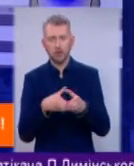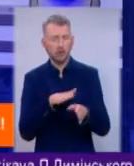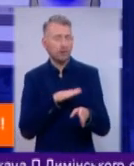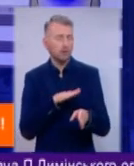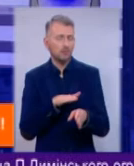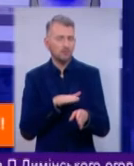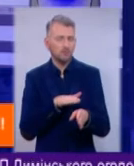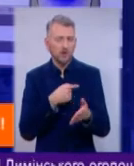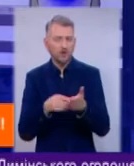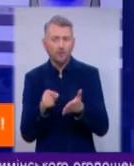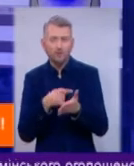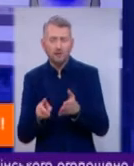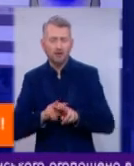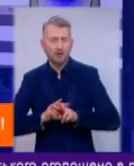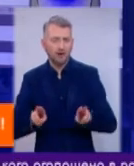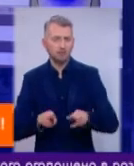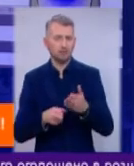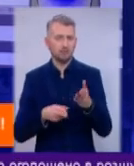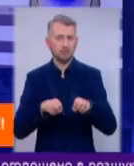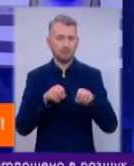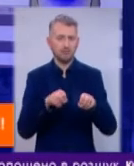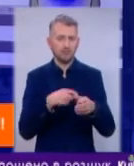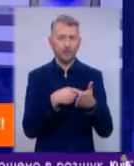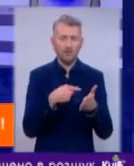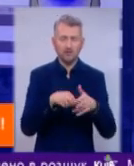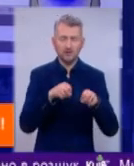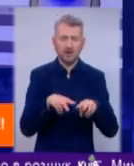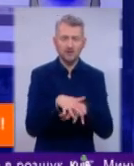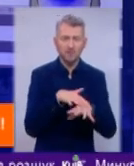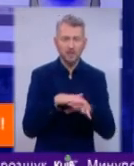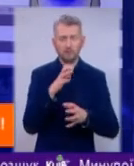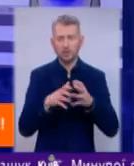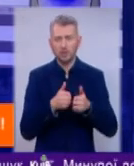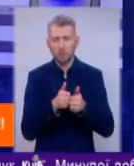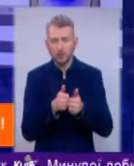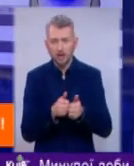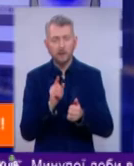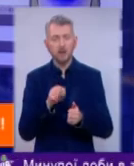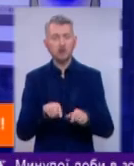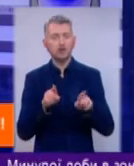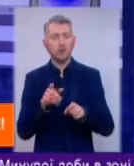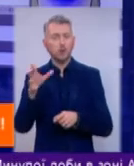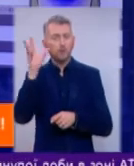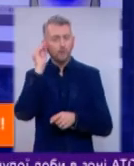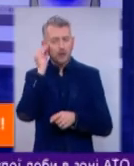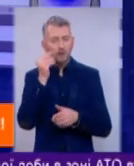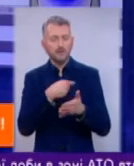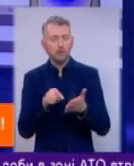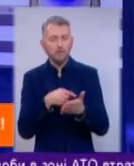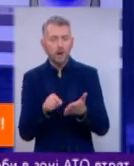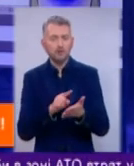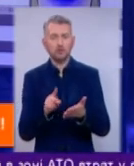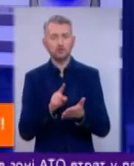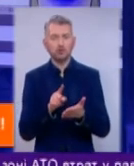співпадають з тими претензіями експертного середовища і наших міжнародних партнерів, а також з урахуванням тих зауважень, які